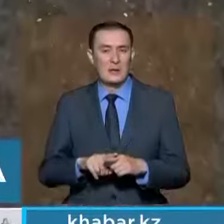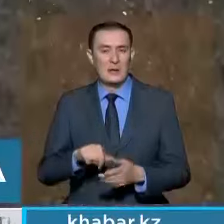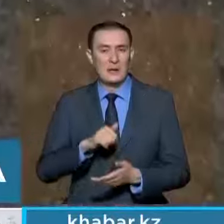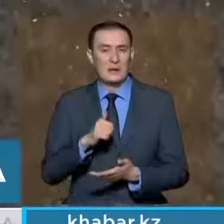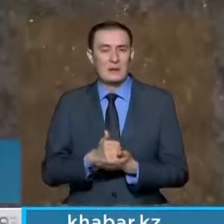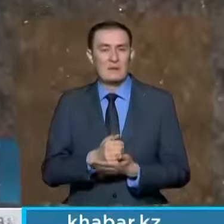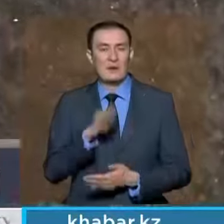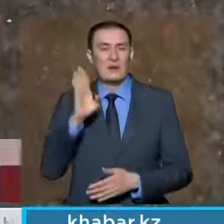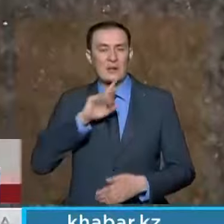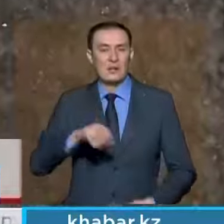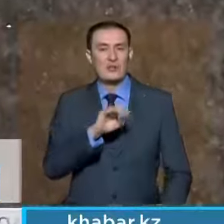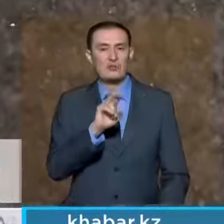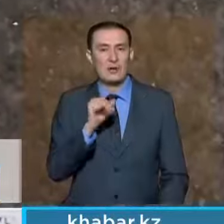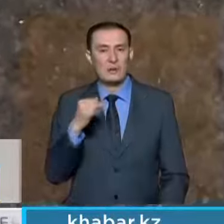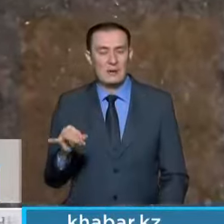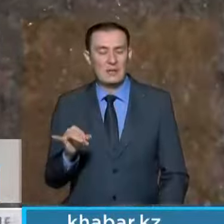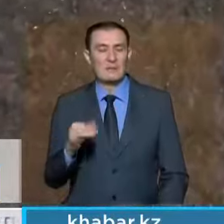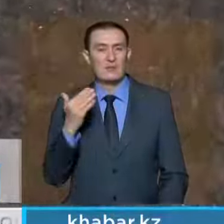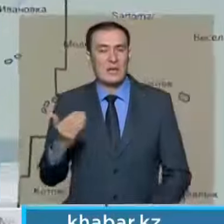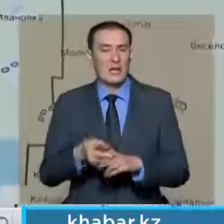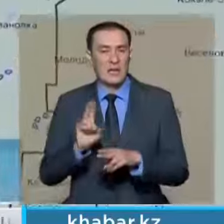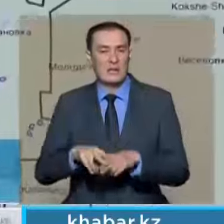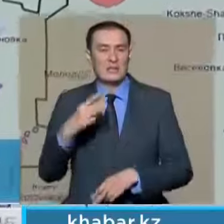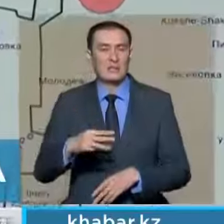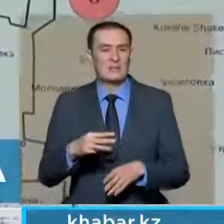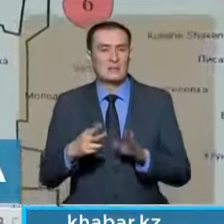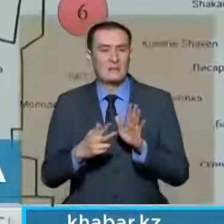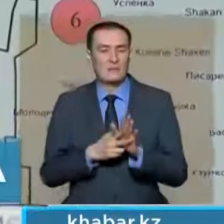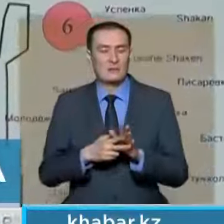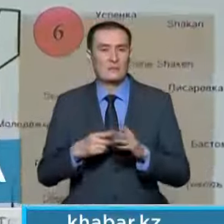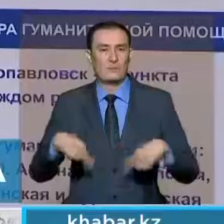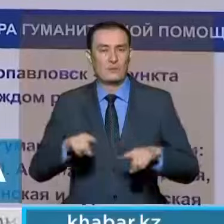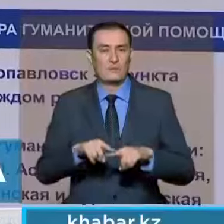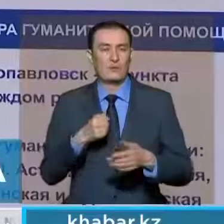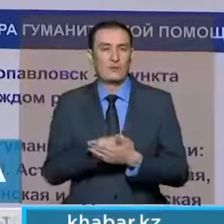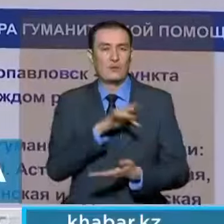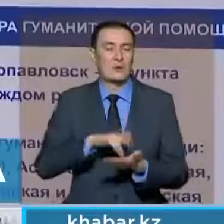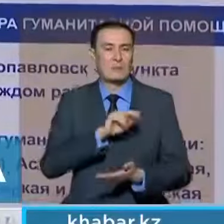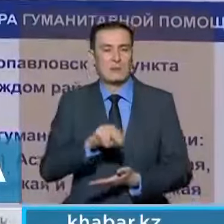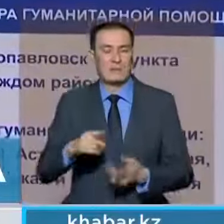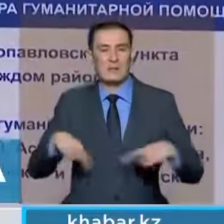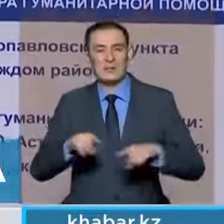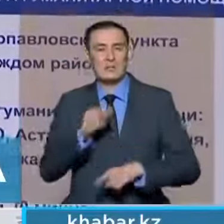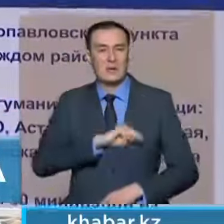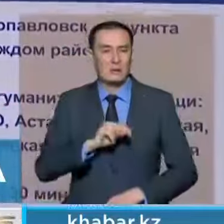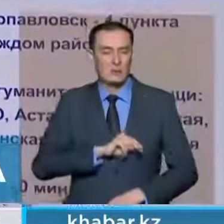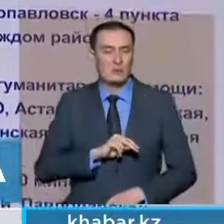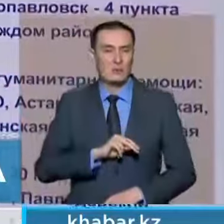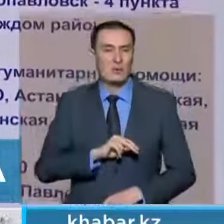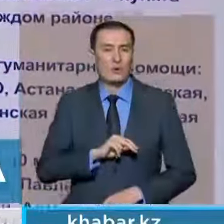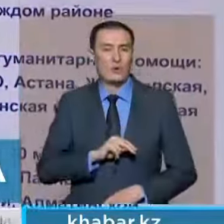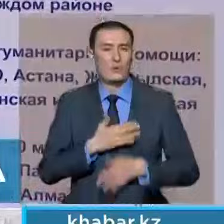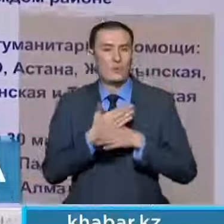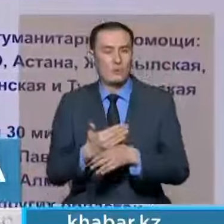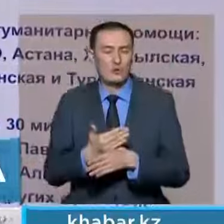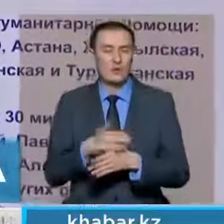Колутон, Жабай, Терсикан. И вот оттуда, вот эти 38 населенных пунктов до Петропавловска. Организация работы по гуманитарной помощи,